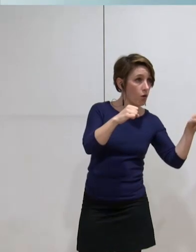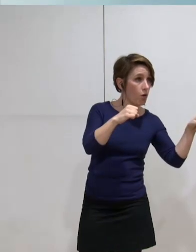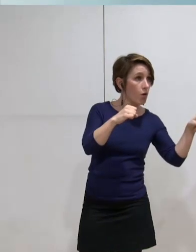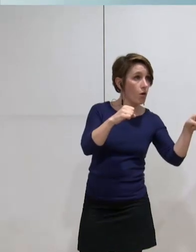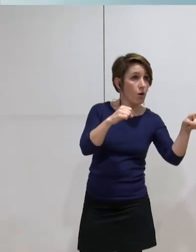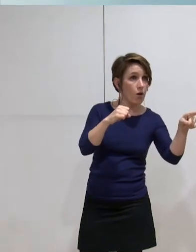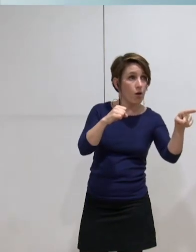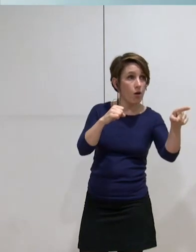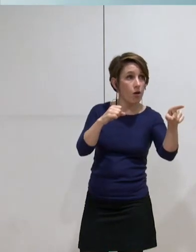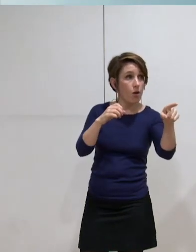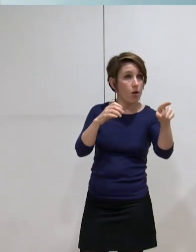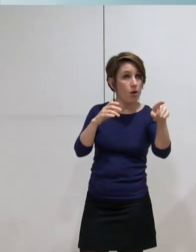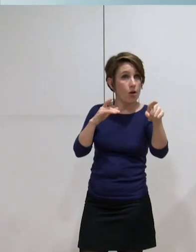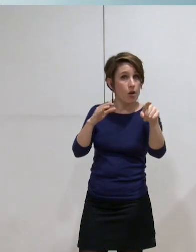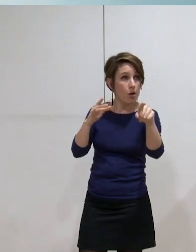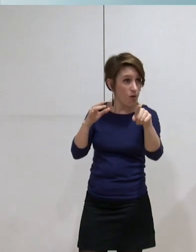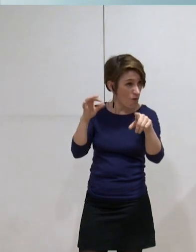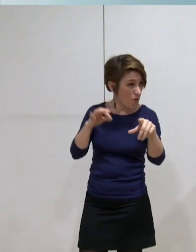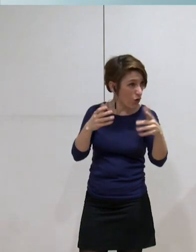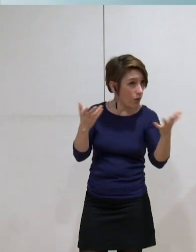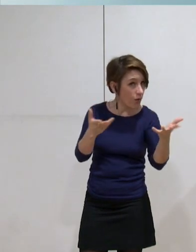pour il faut